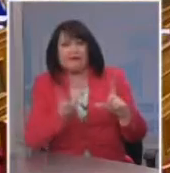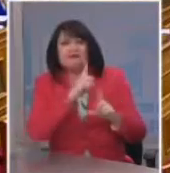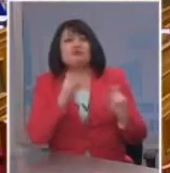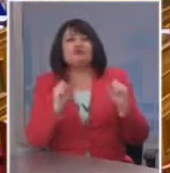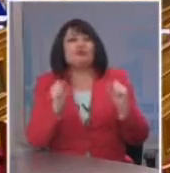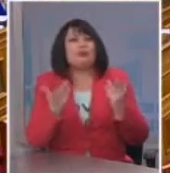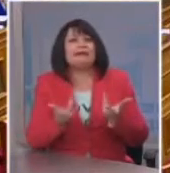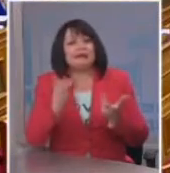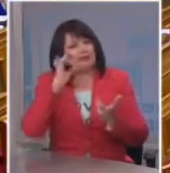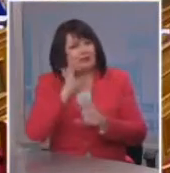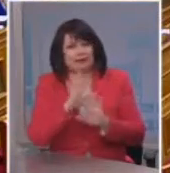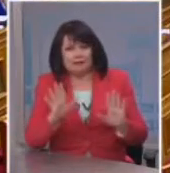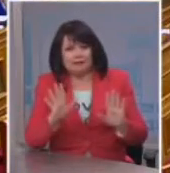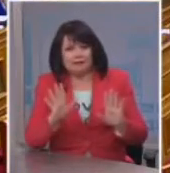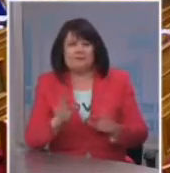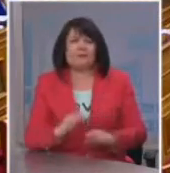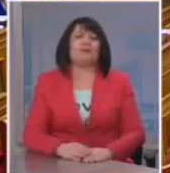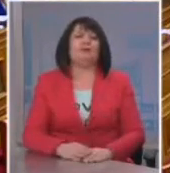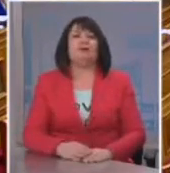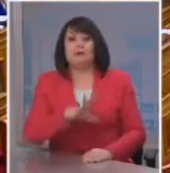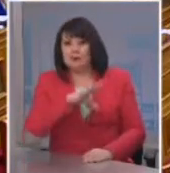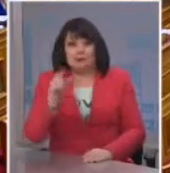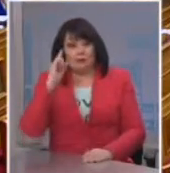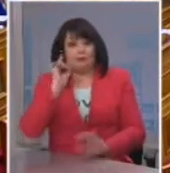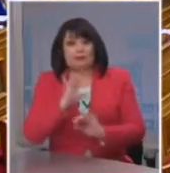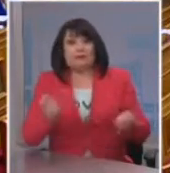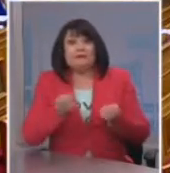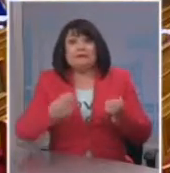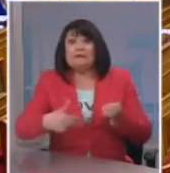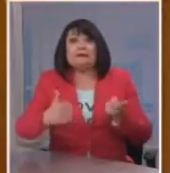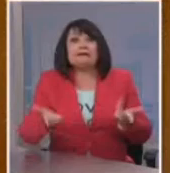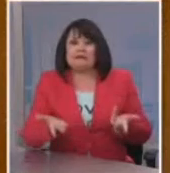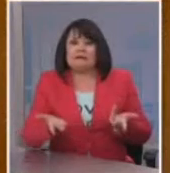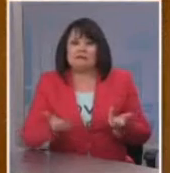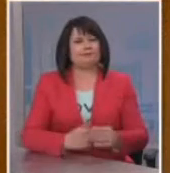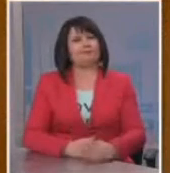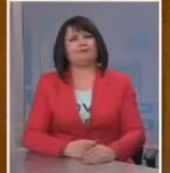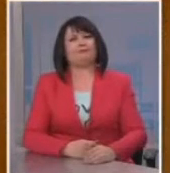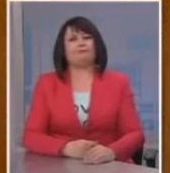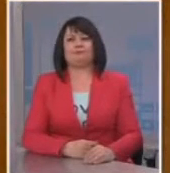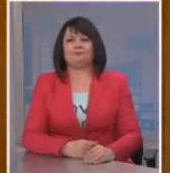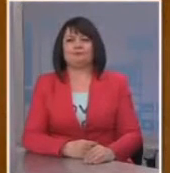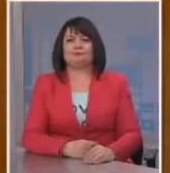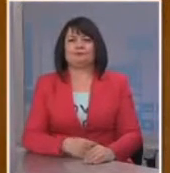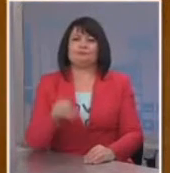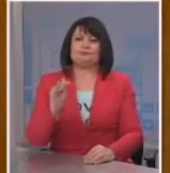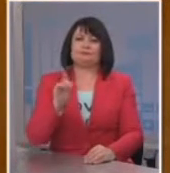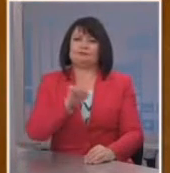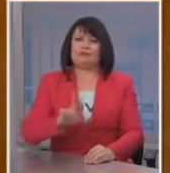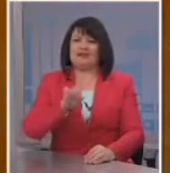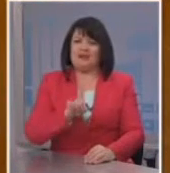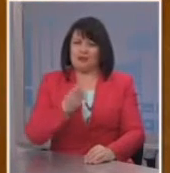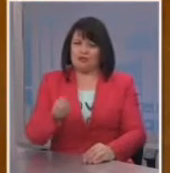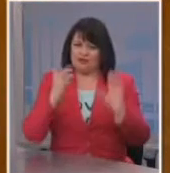εμείς, αδυναμία κατανόησης της δυναμικής των εξελίξεων. Καλλιεργείτε, κύριε Μητσοτάκη, κλίμα